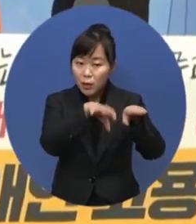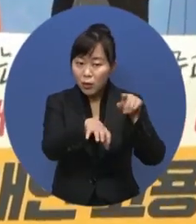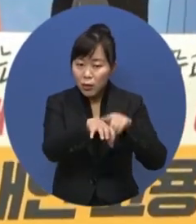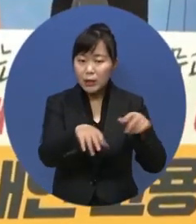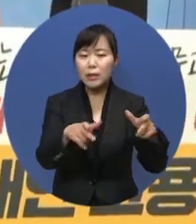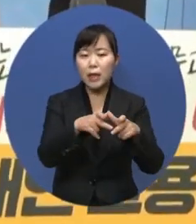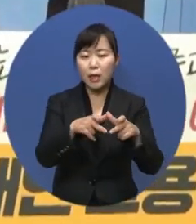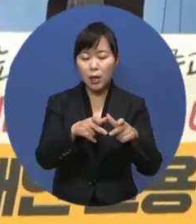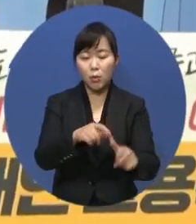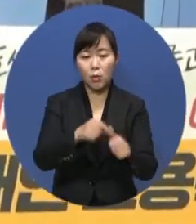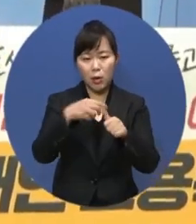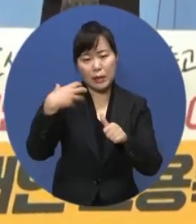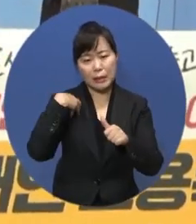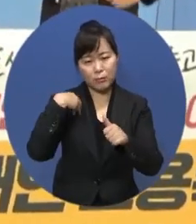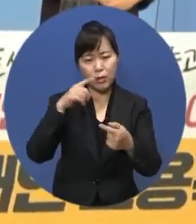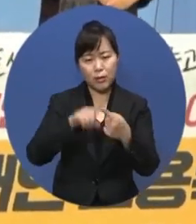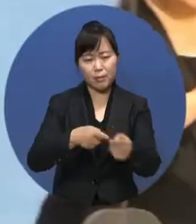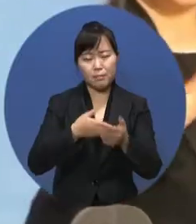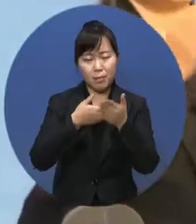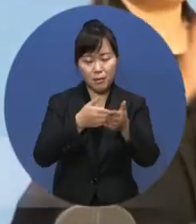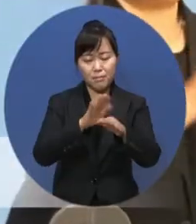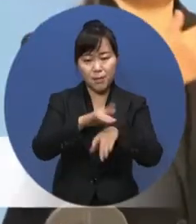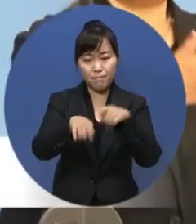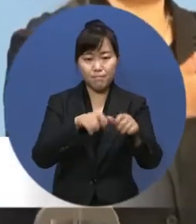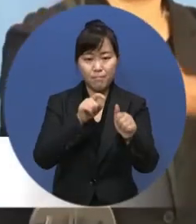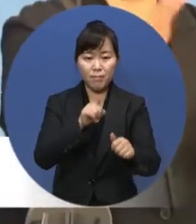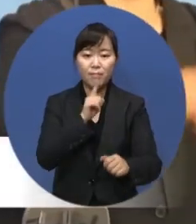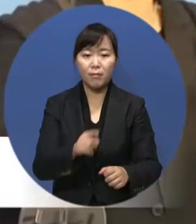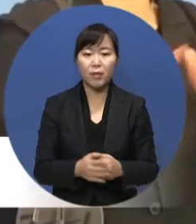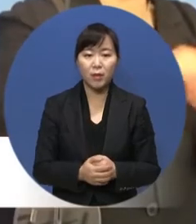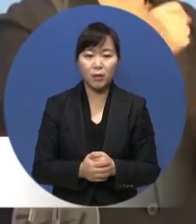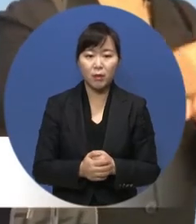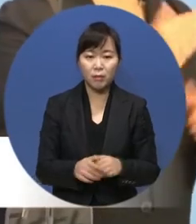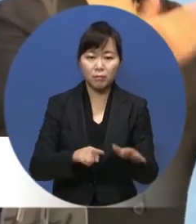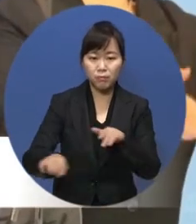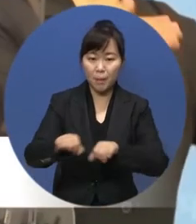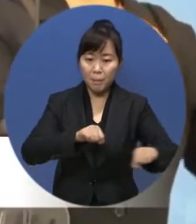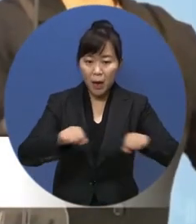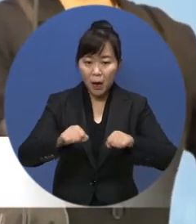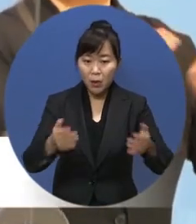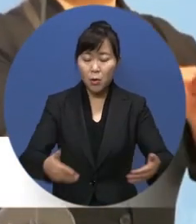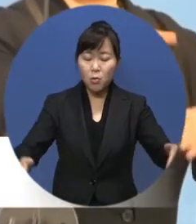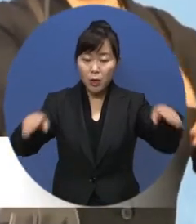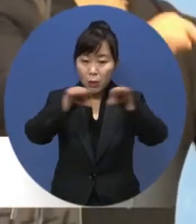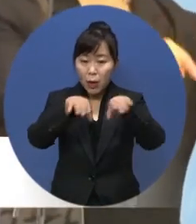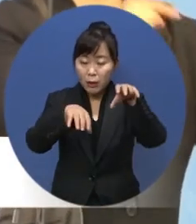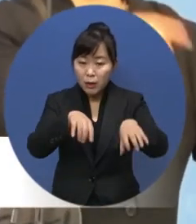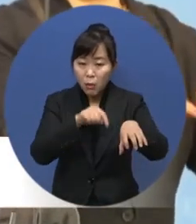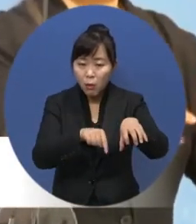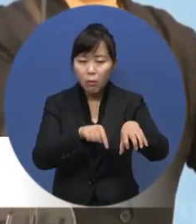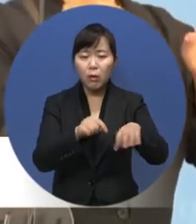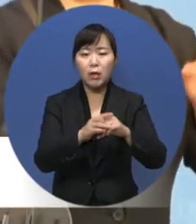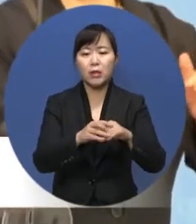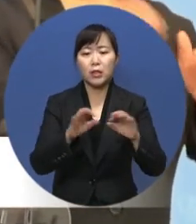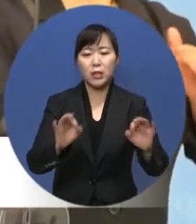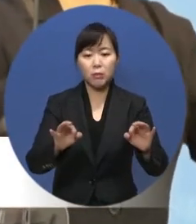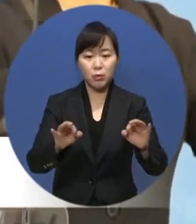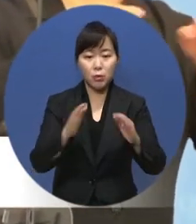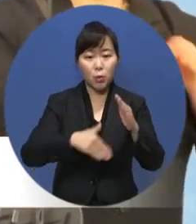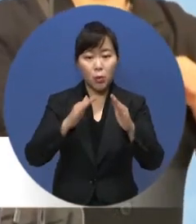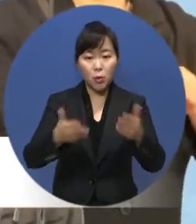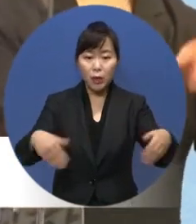의무 고용을 실천하라고 촉구했습니다. 솔선수범해야 하는 공공기관이 이 중에서도 금융